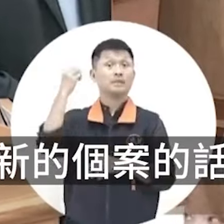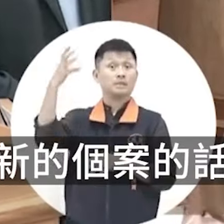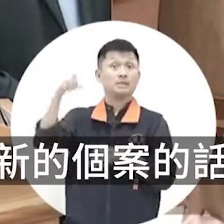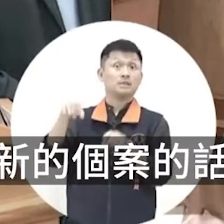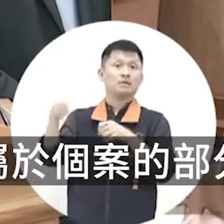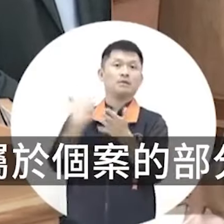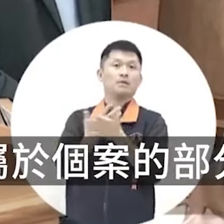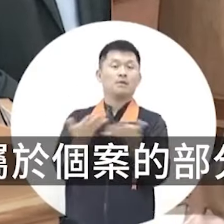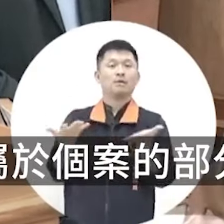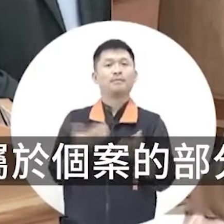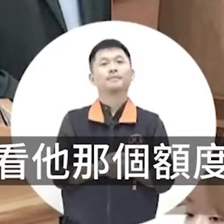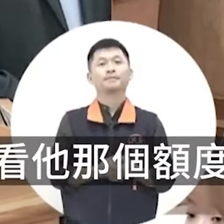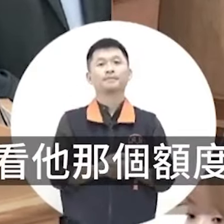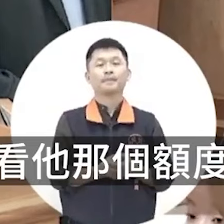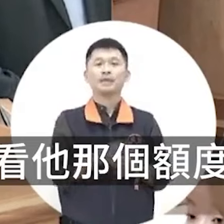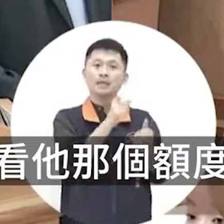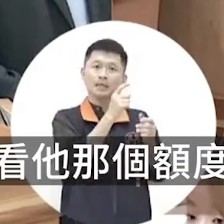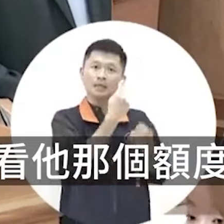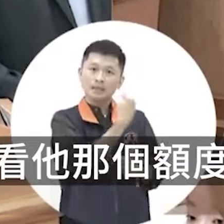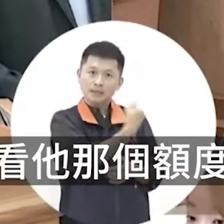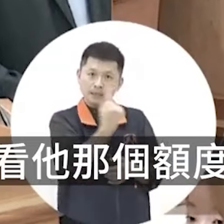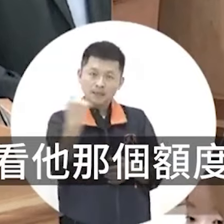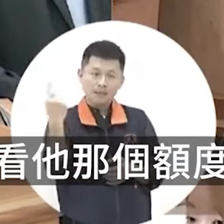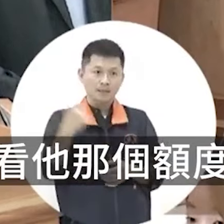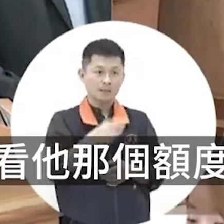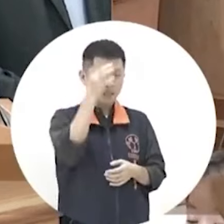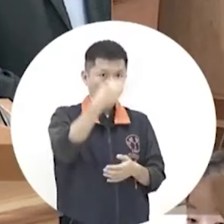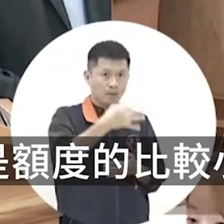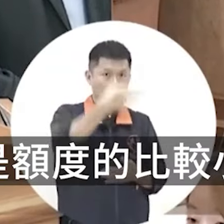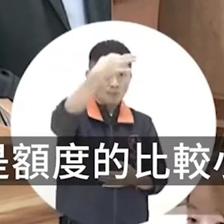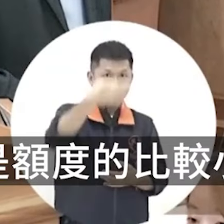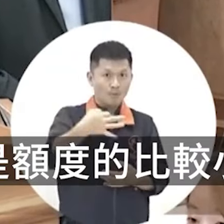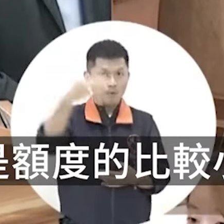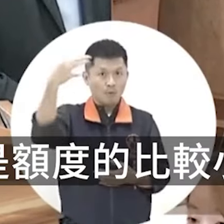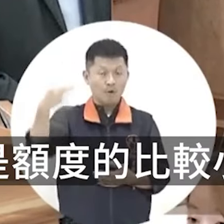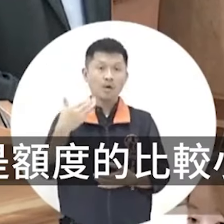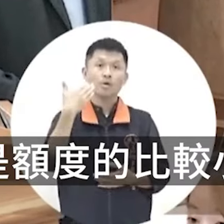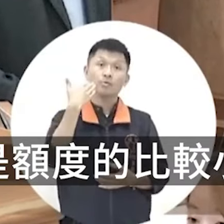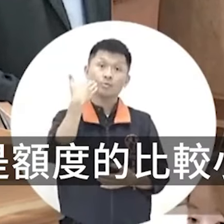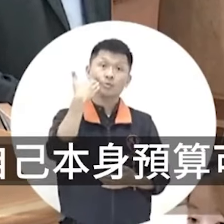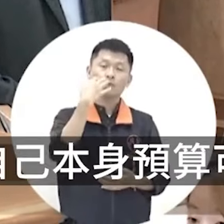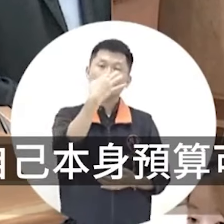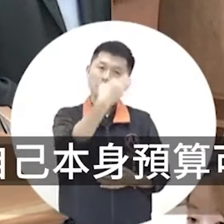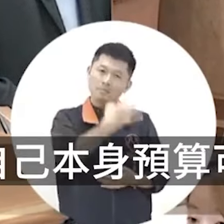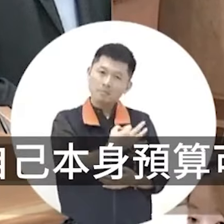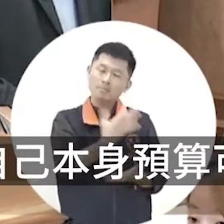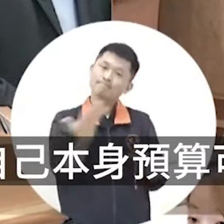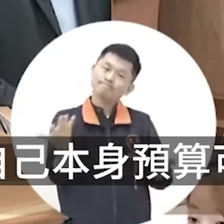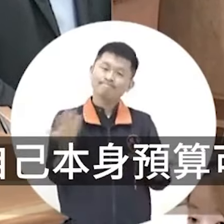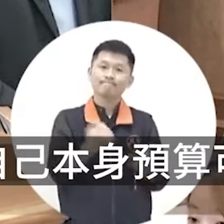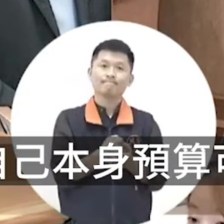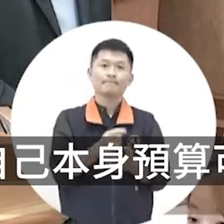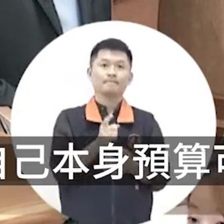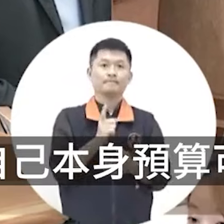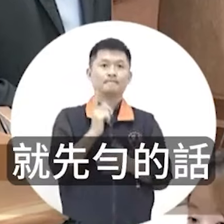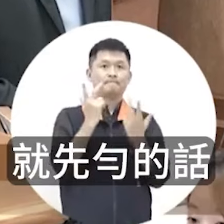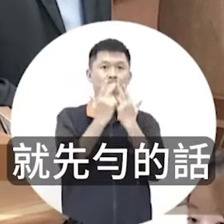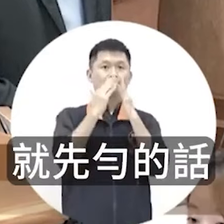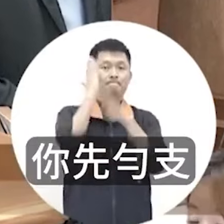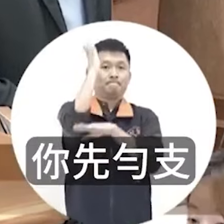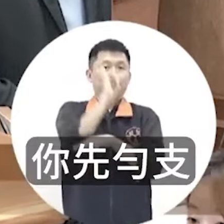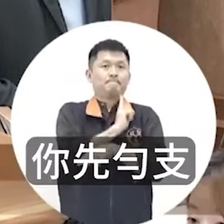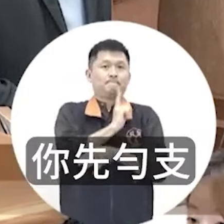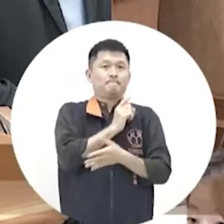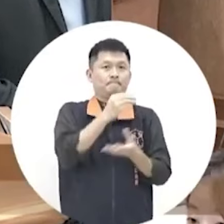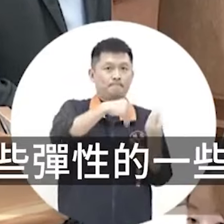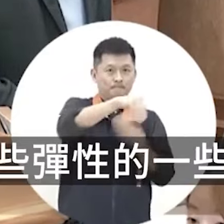么办？ 新的部分的话，属于个案的部分，我们也看它那个额度的大小啦。如果是额度的比较小的话，我们如果自己本身预算可以匀的话，就先